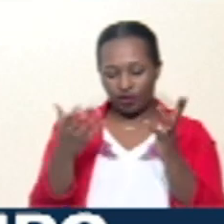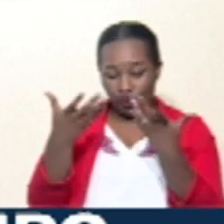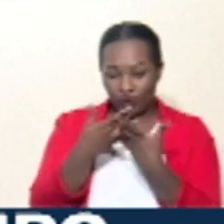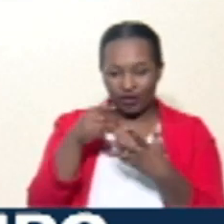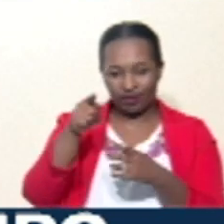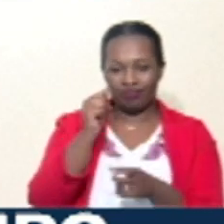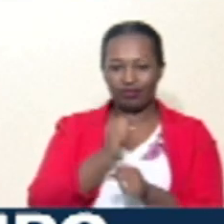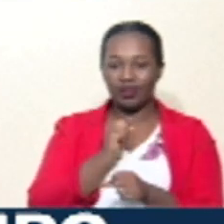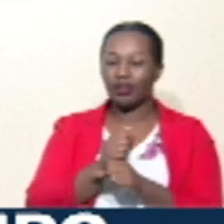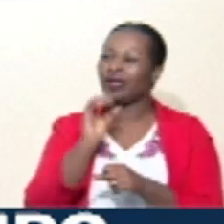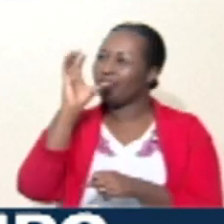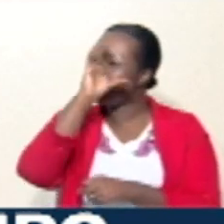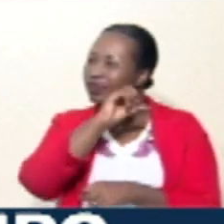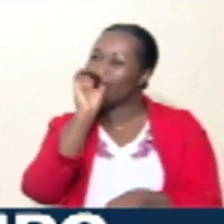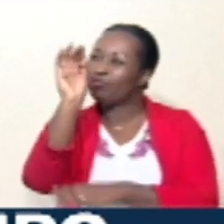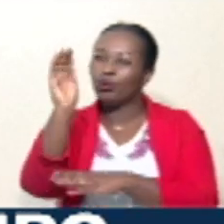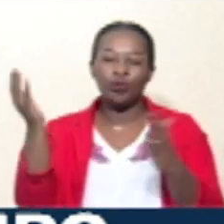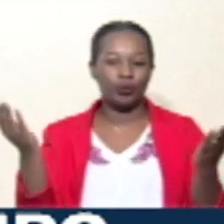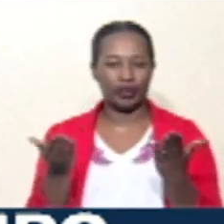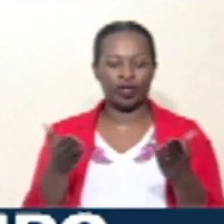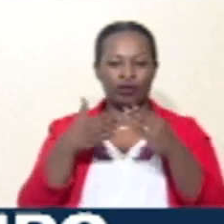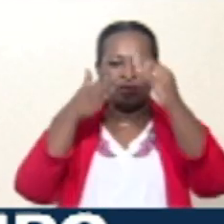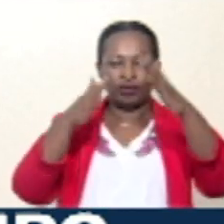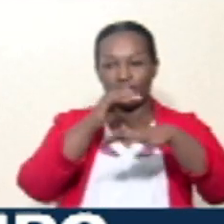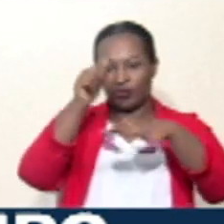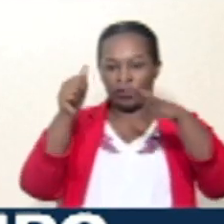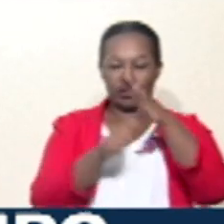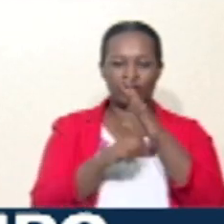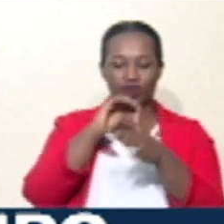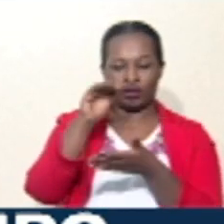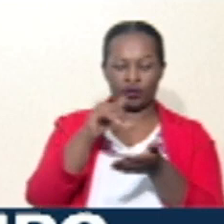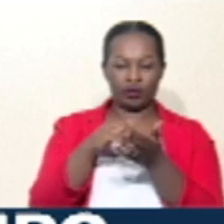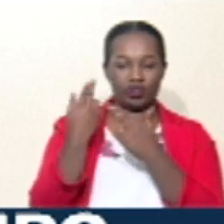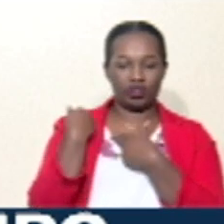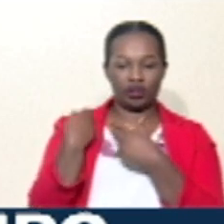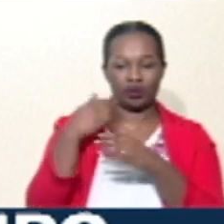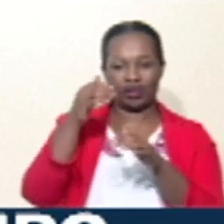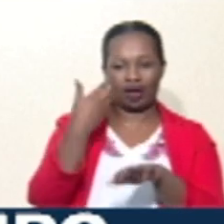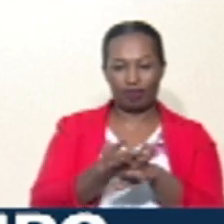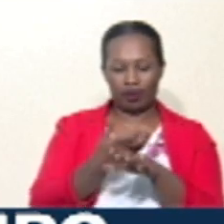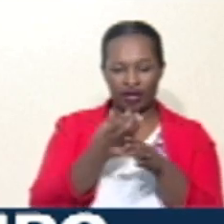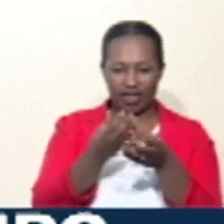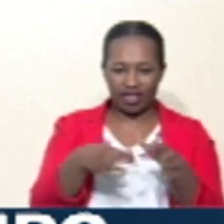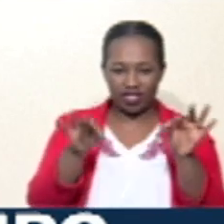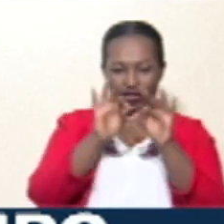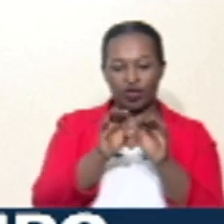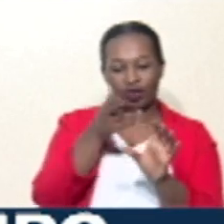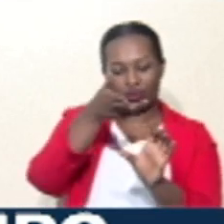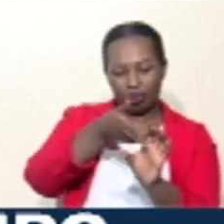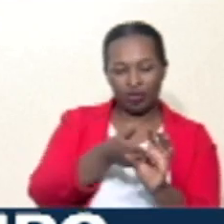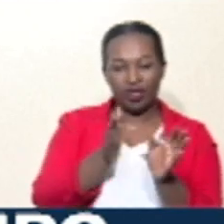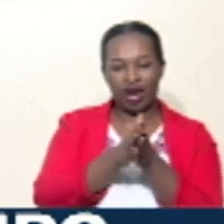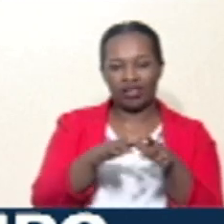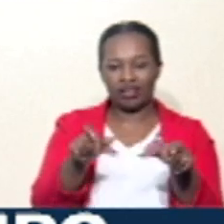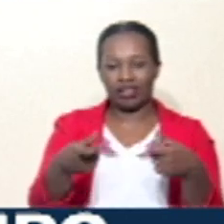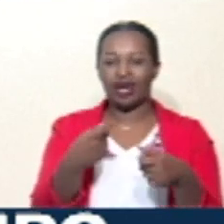aho bibazwa. Umuyobozi mukuru wungirije w'ikigo gishinzwe mine, petrol na gaz, Dr. Ivan Twagirashema avuga ko kuba hari abacukuzi badakora